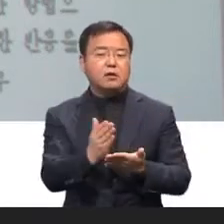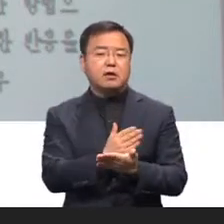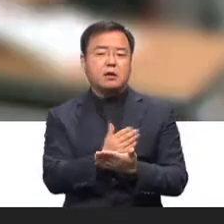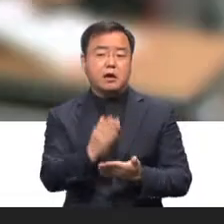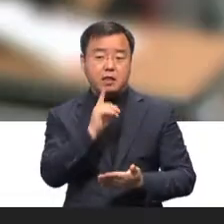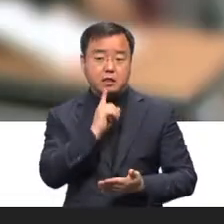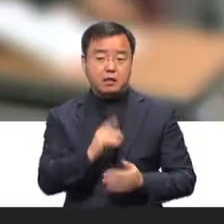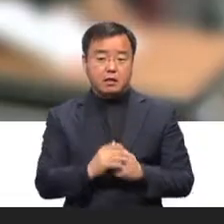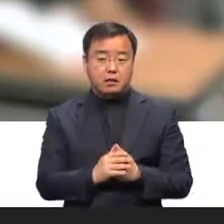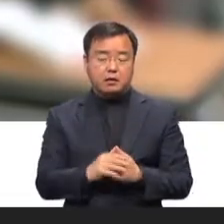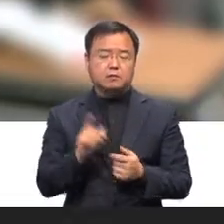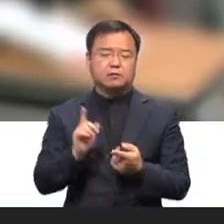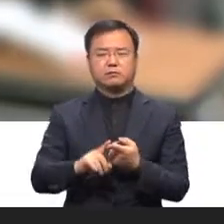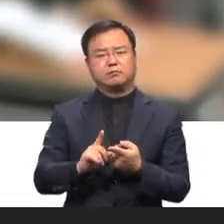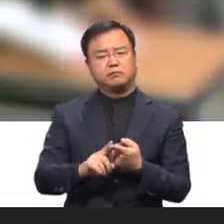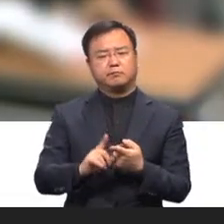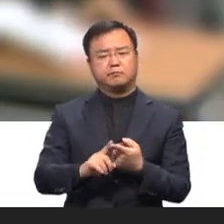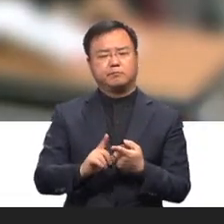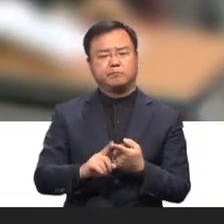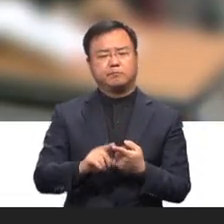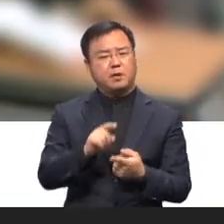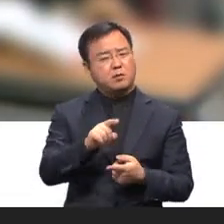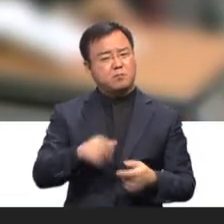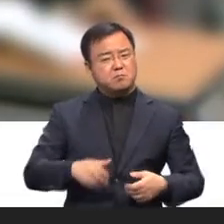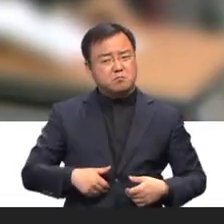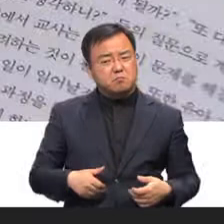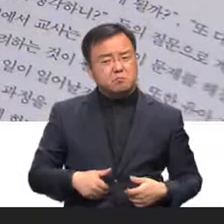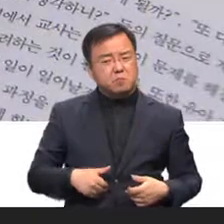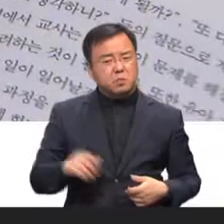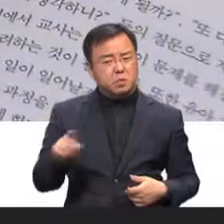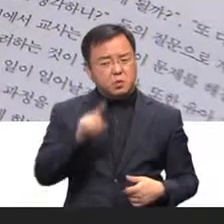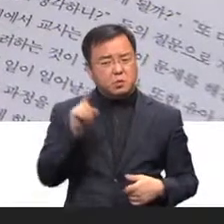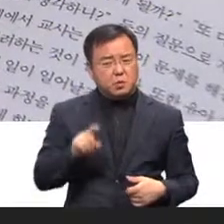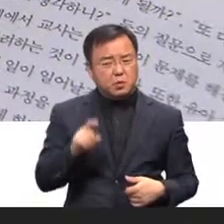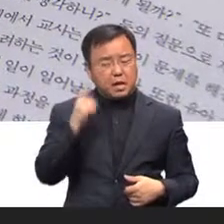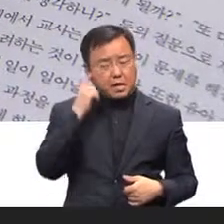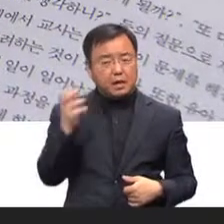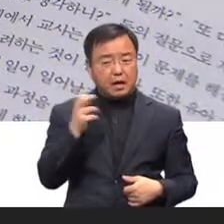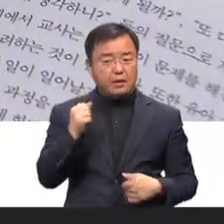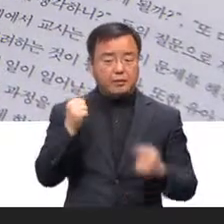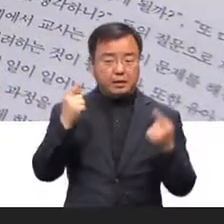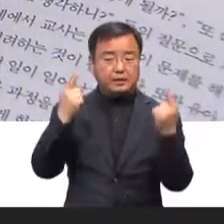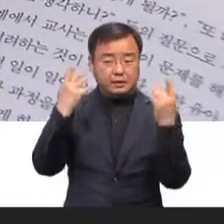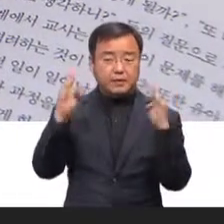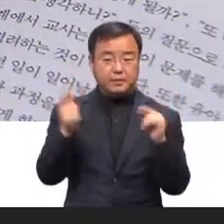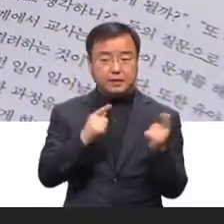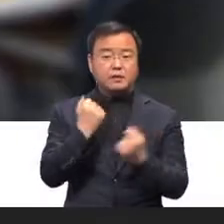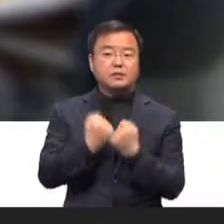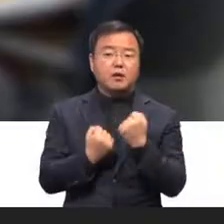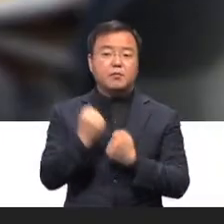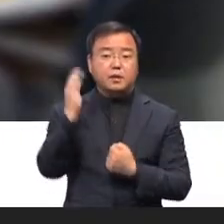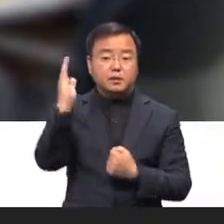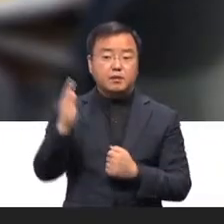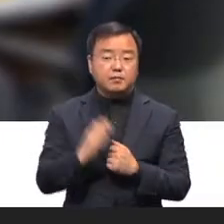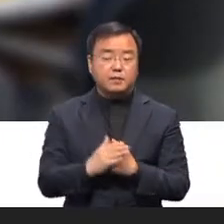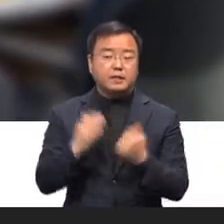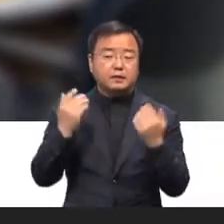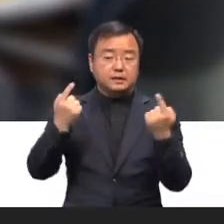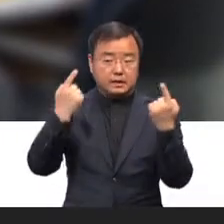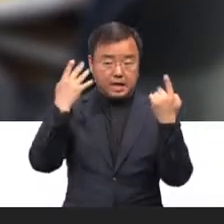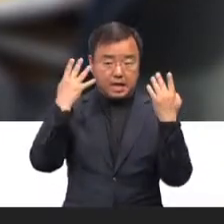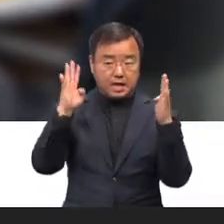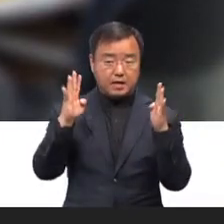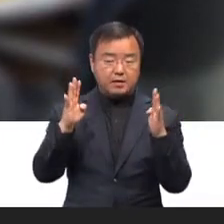그쵸 저는 그래서 이 부분은 조금 그럴 필요까지 있었겠느냐 물론 이제 대학들은 이렇게 해명을 합니다 대학의 해병을 들어보면